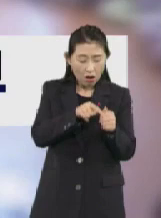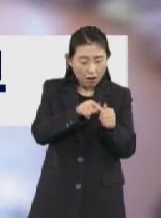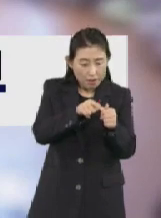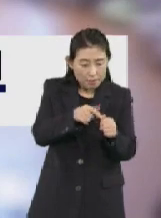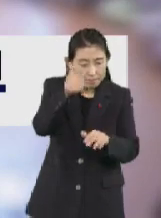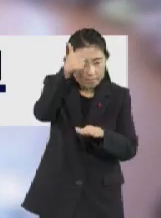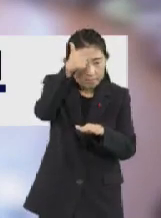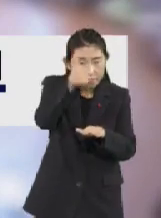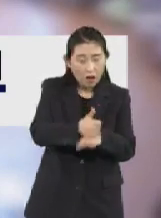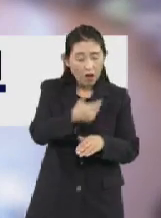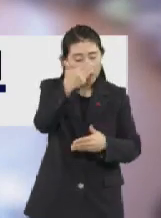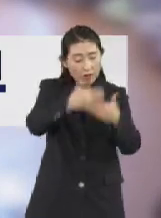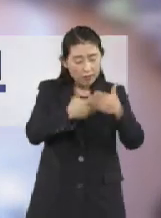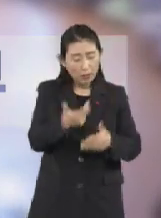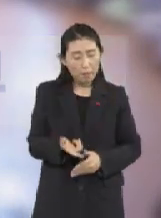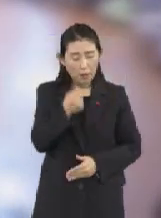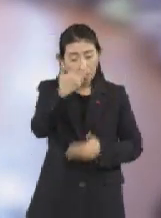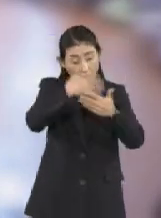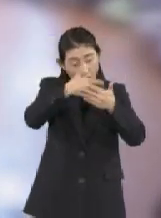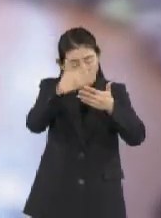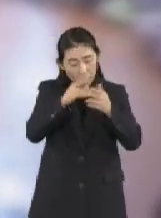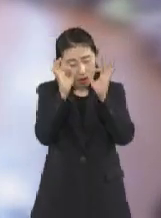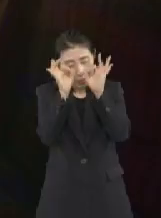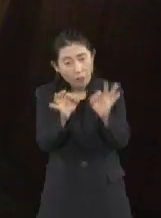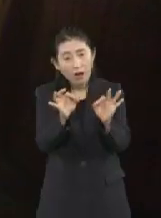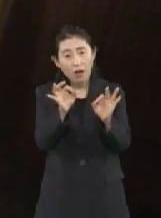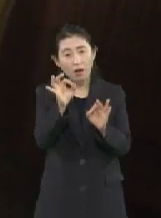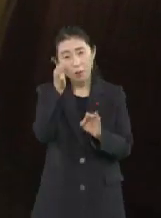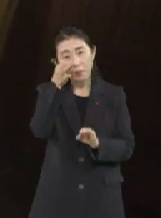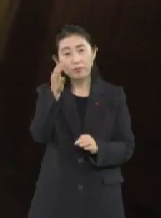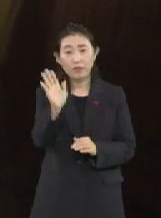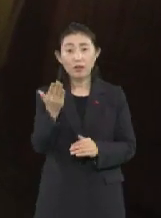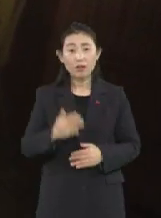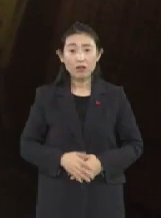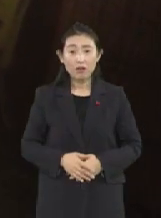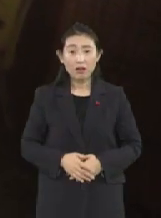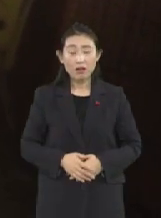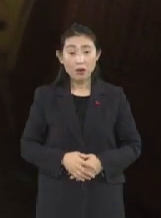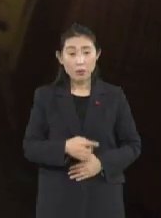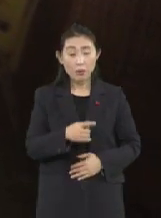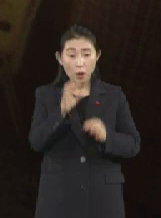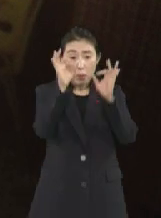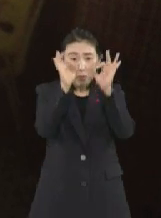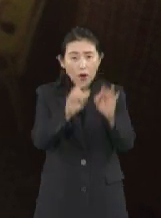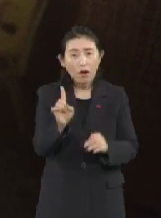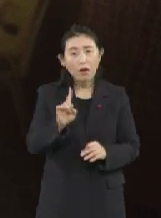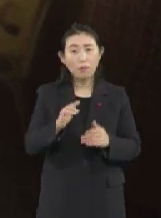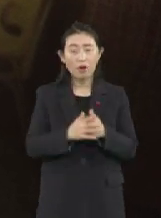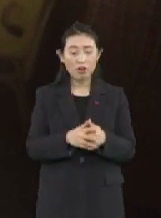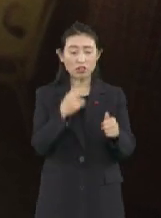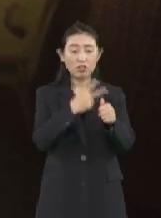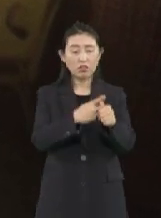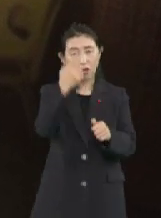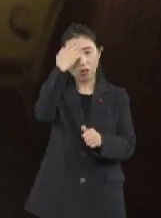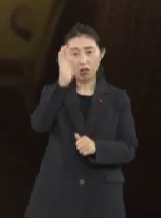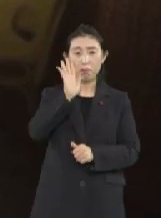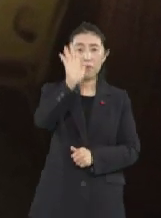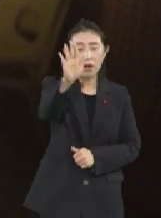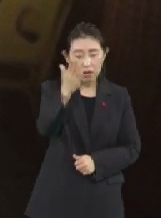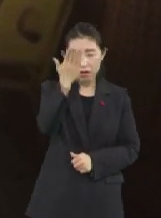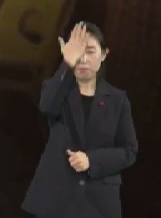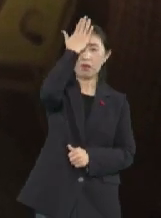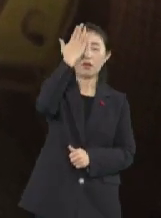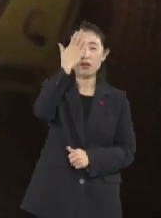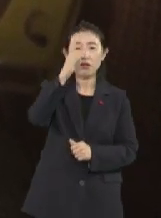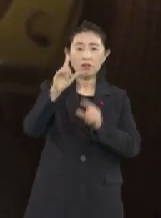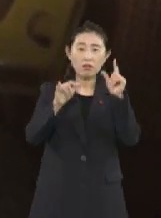요청에 결국 영상을 빠른 속도로 재생해 보여줬습니다. 문제는 확인한 영상 속에 교사가 아이의 얼굴을 밀치는